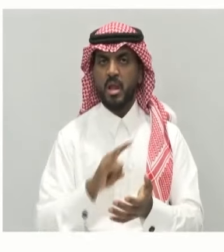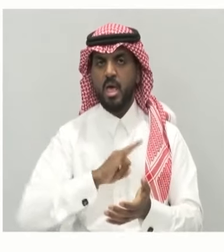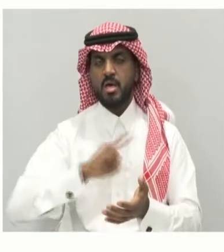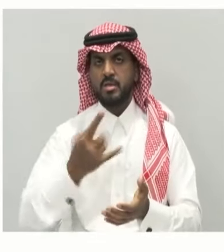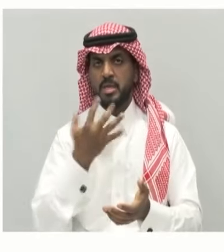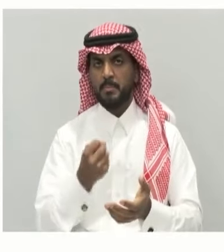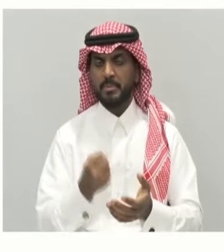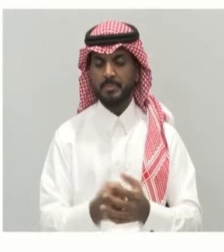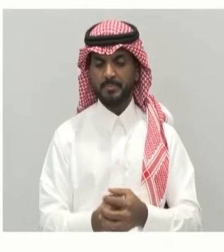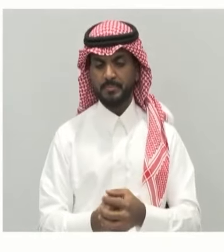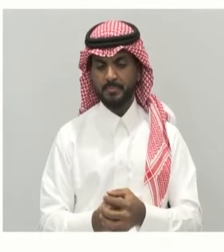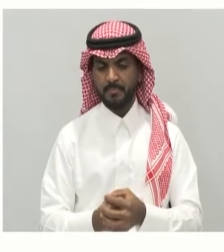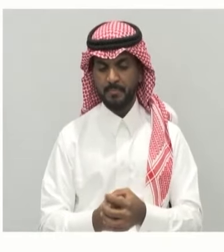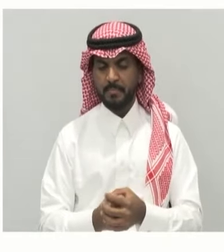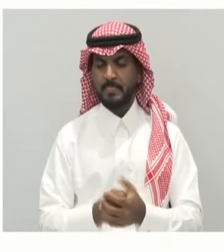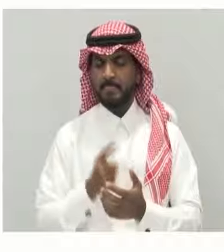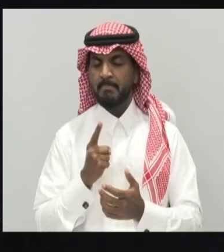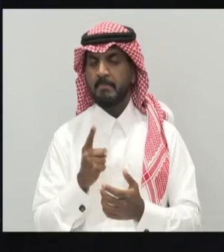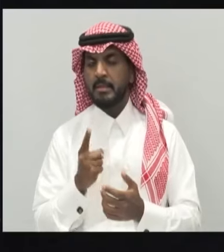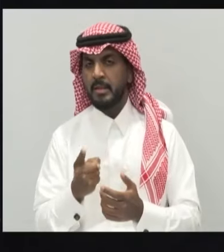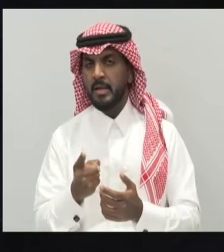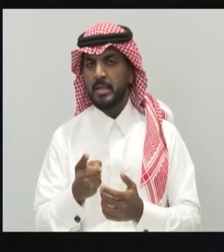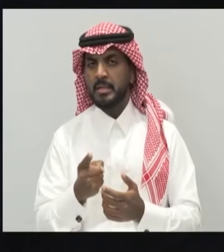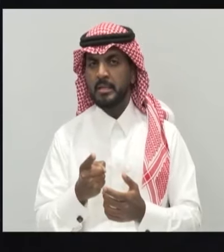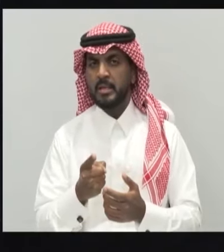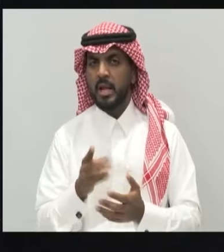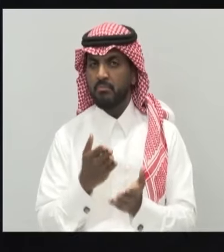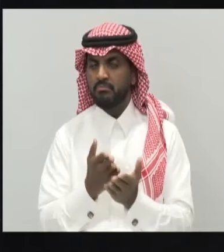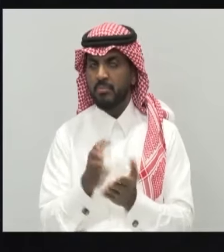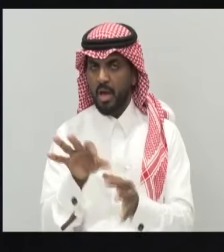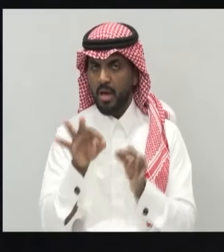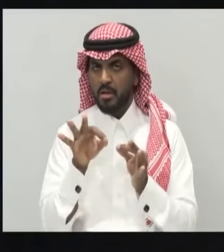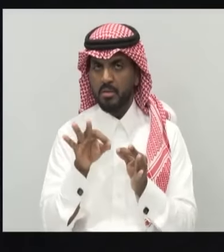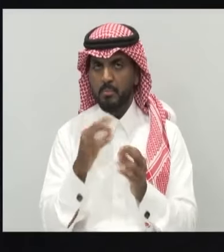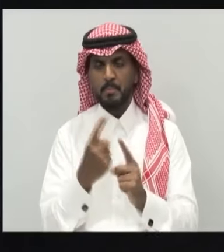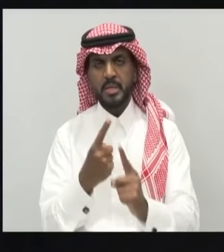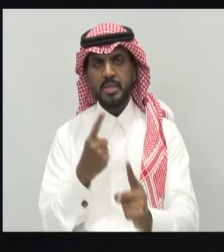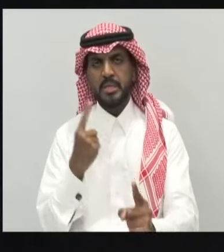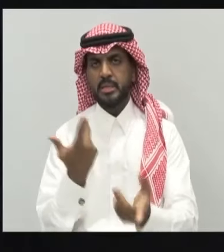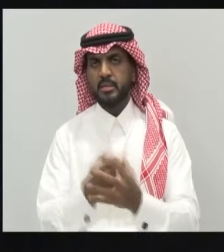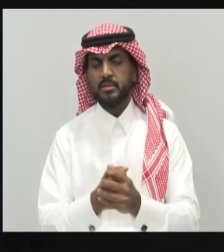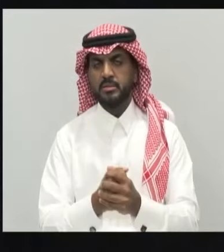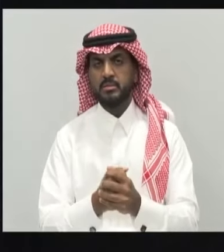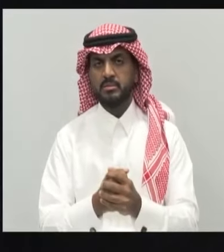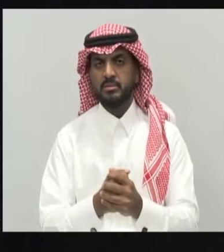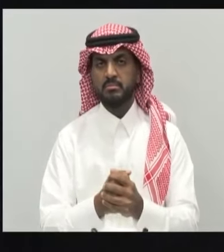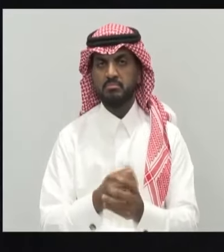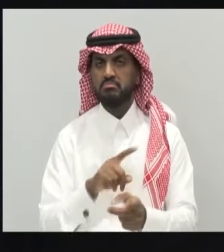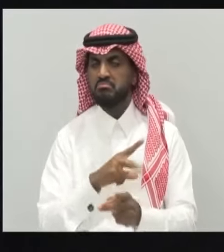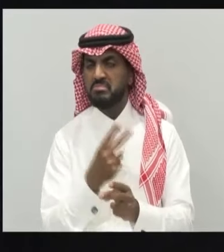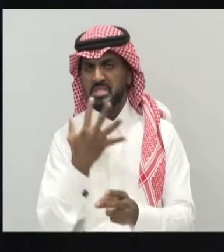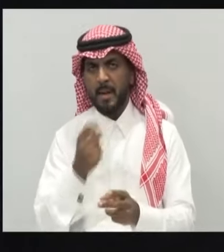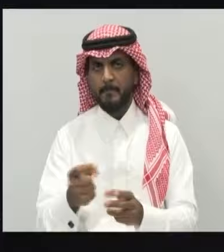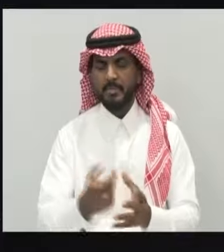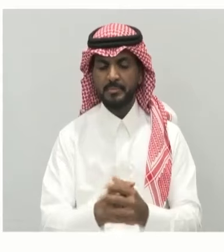يستطيع هذه او هذه الخيار بعيد جدا صح غير غير ممكن